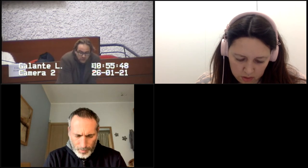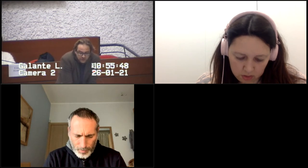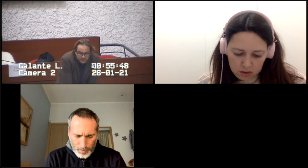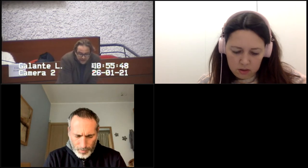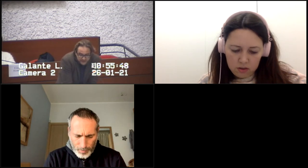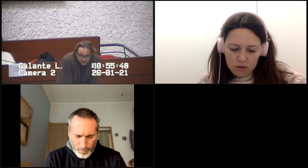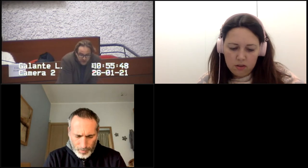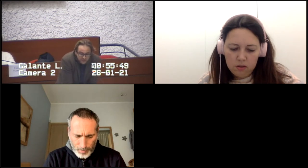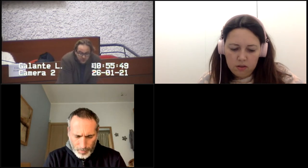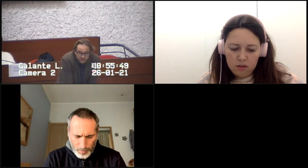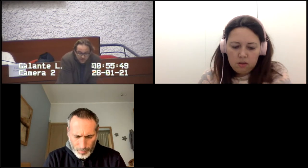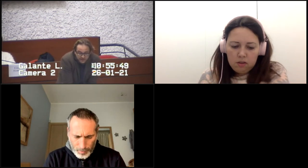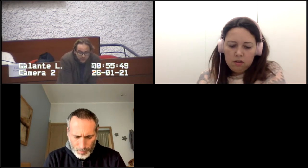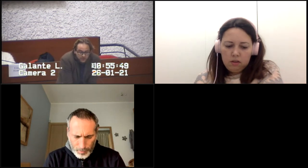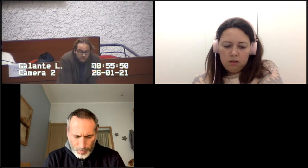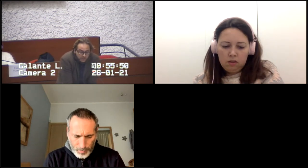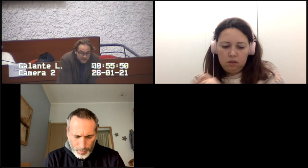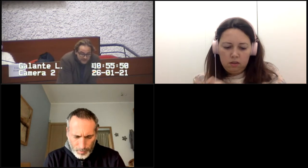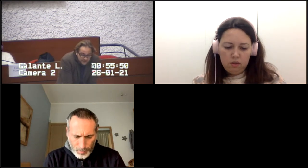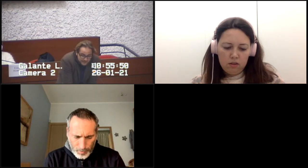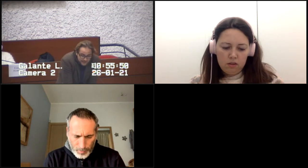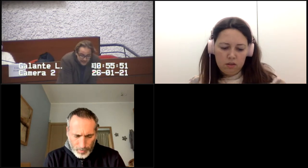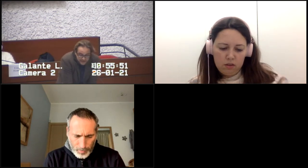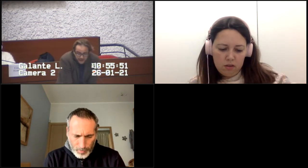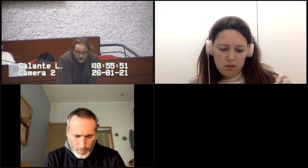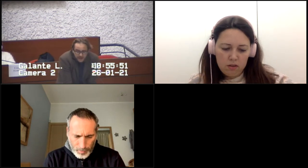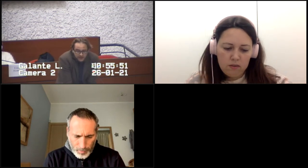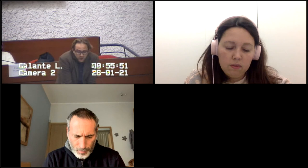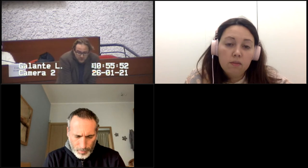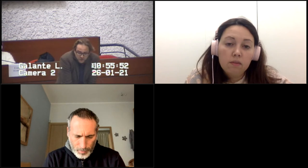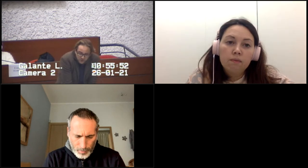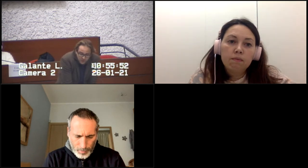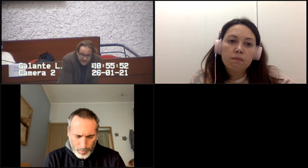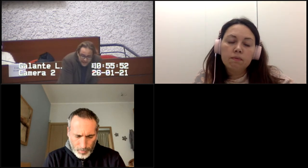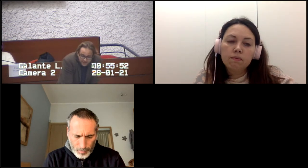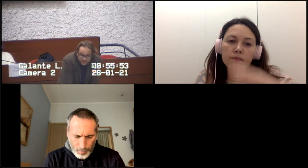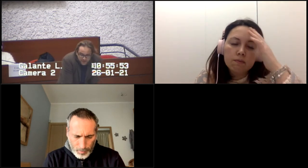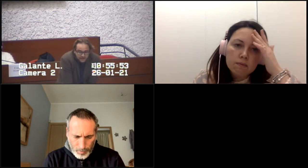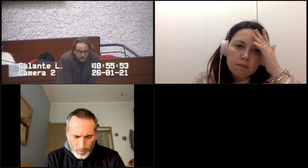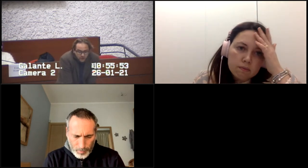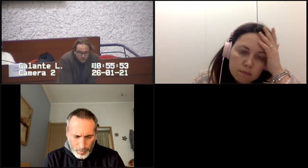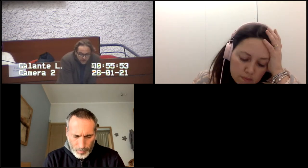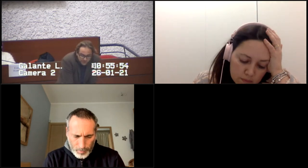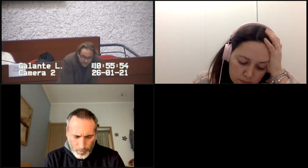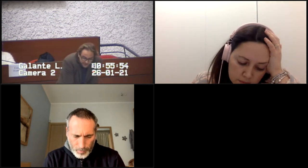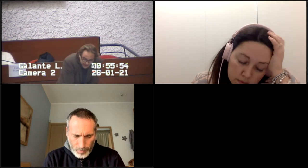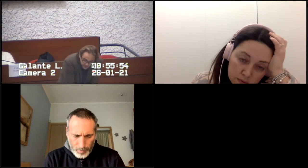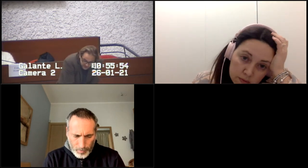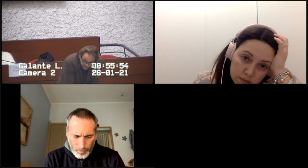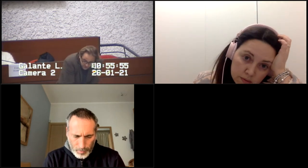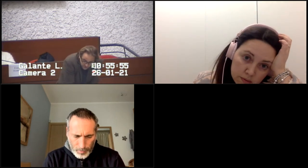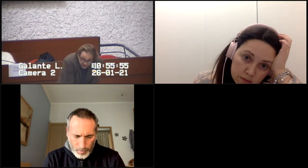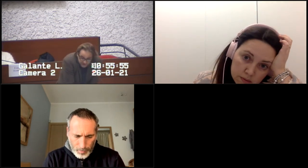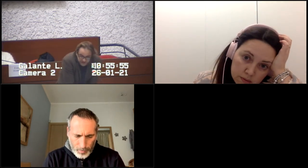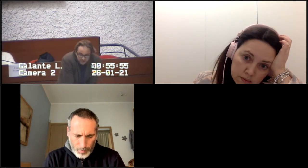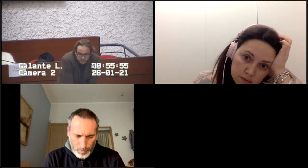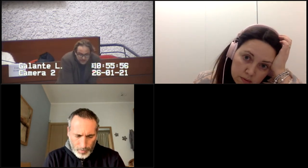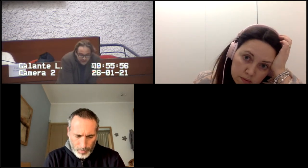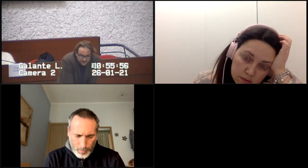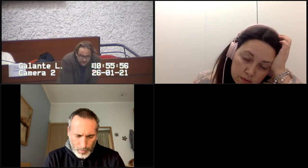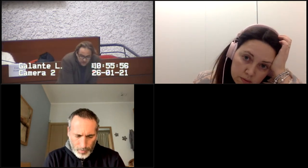l'alta considerazione diffusa presso la popolazione sestese, il Movimento 5 Stelle è pienamente d'accordo nel firmare la mozione